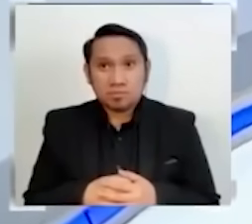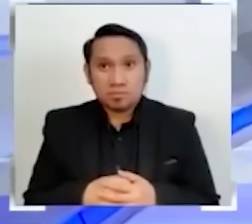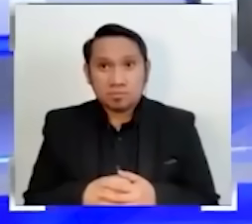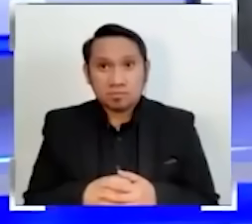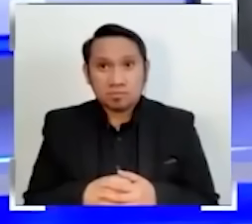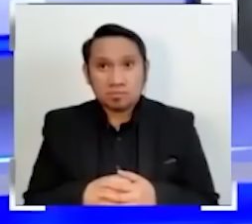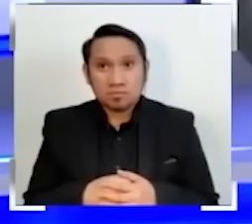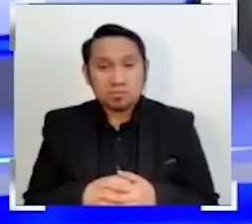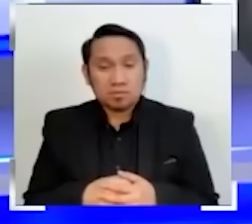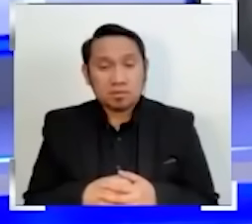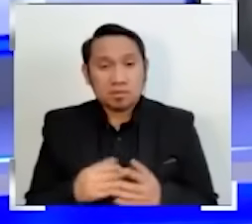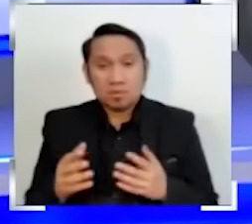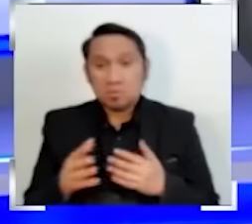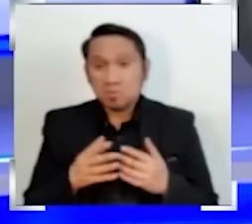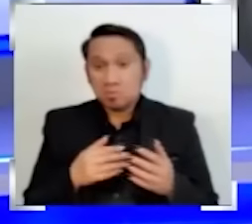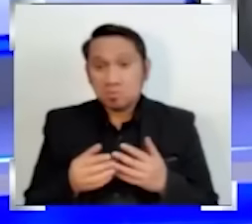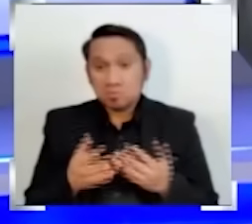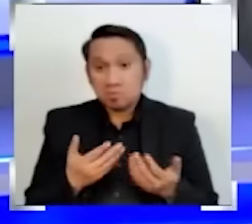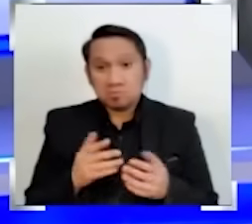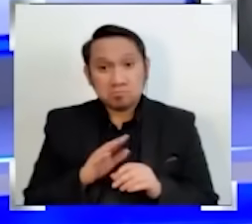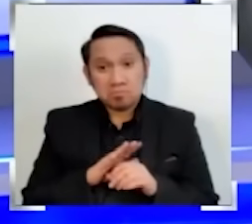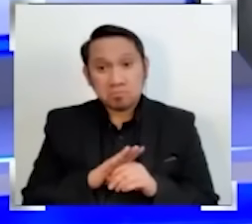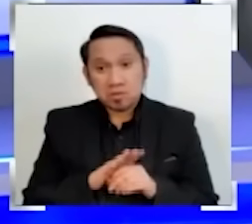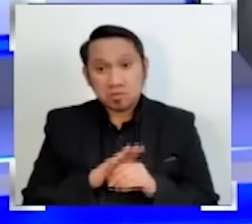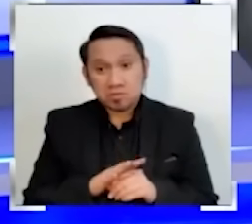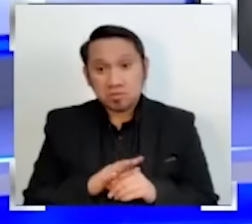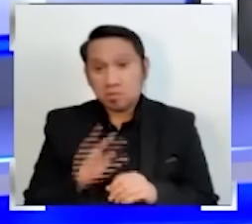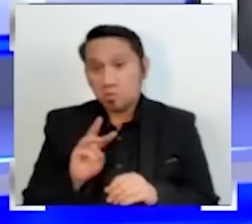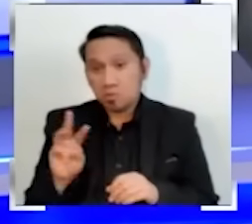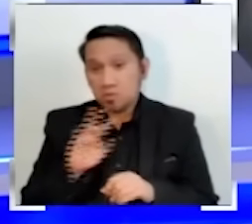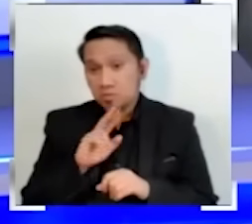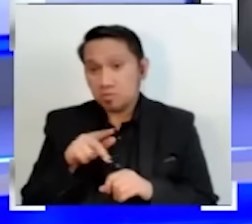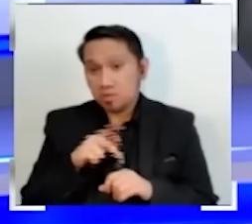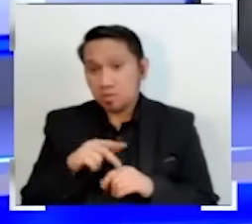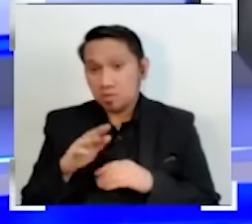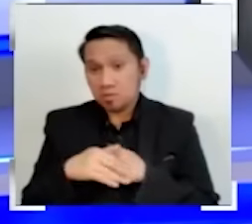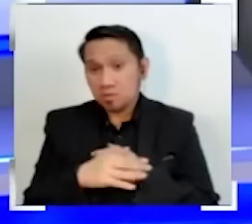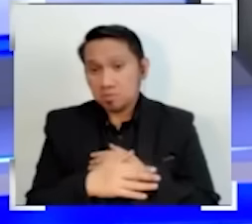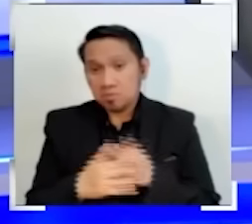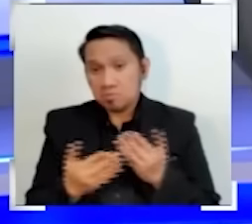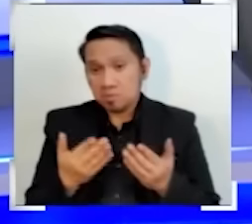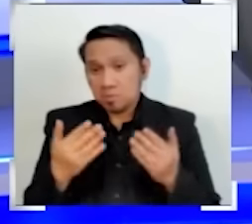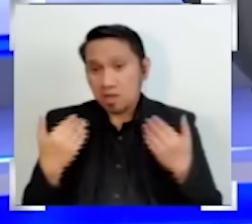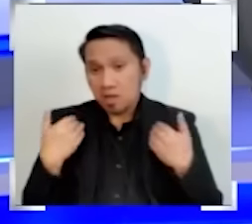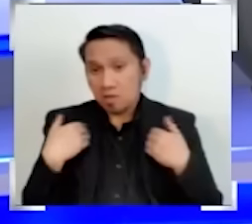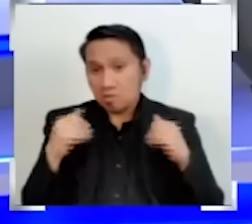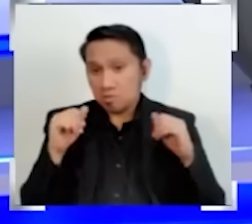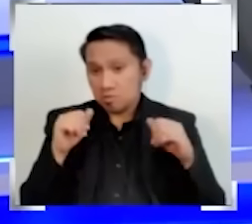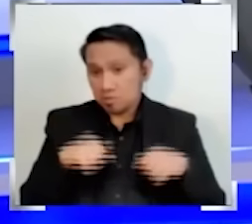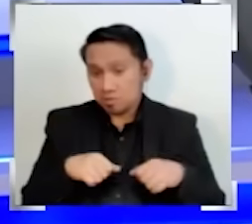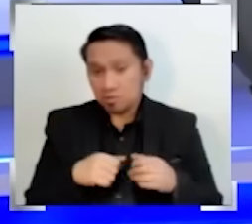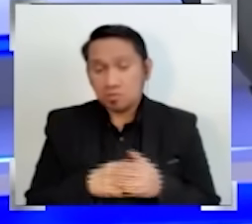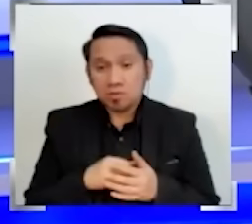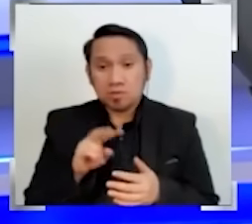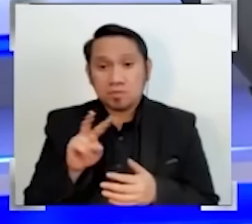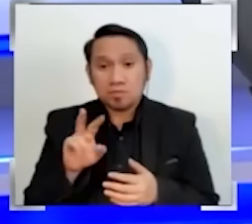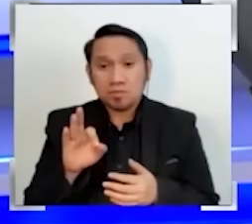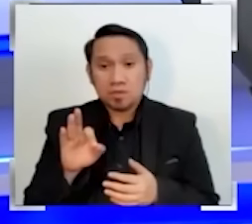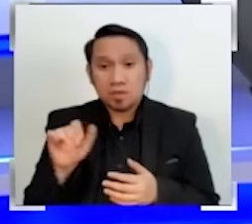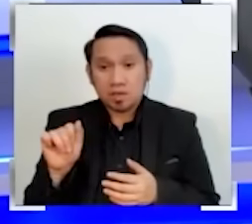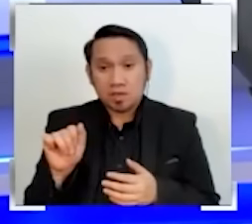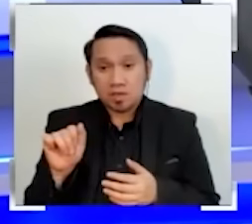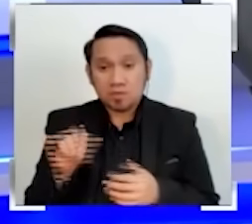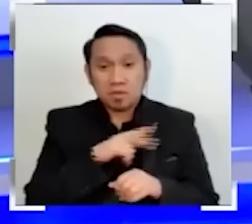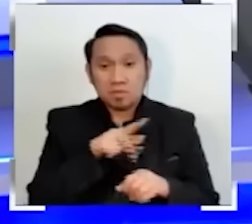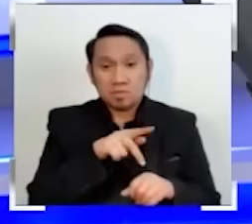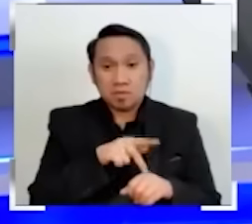Igaon sa gitna ng tensyon sa West Philippine Sea, may posibilidad na magkaroon ng kasunduang kahalintulad ng Visiting Force Agreement ang Pilipinas